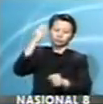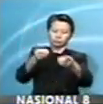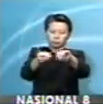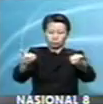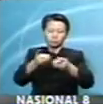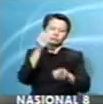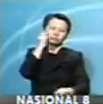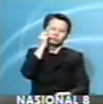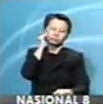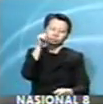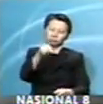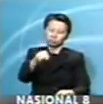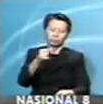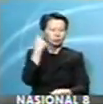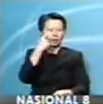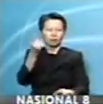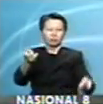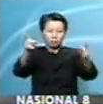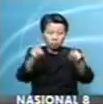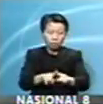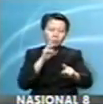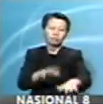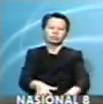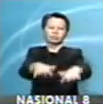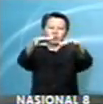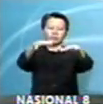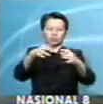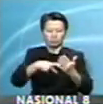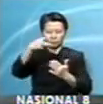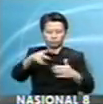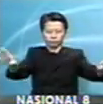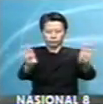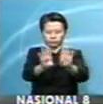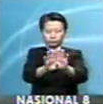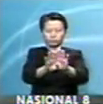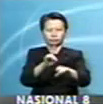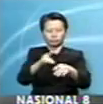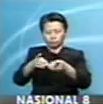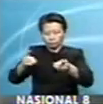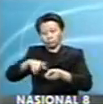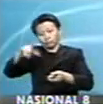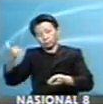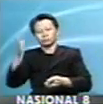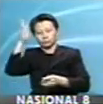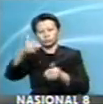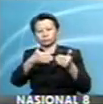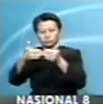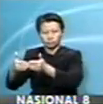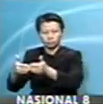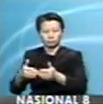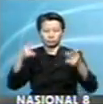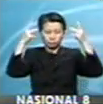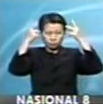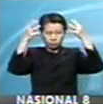kemaman merupakan kawasan yang paling teruk terjejas banjir projek tebatan banjir di daerah lain akan menyusul kemudian Perdana